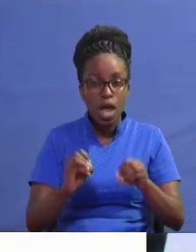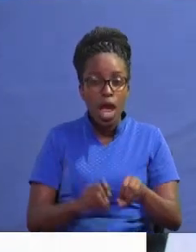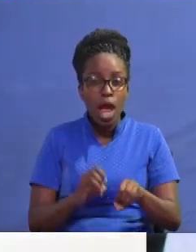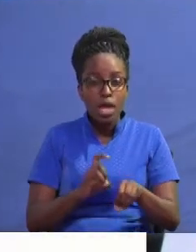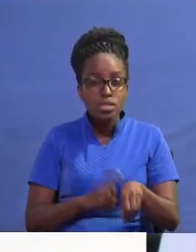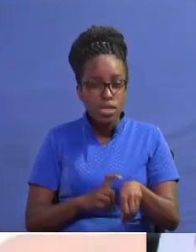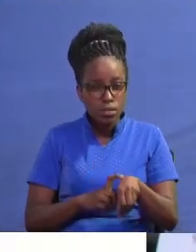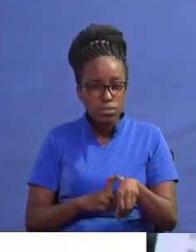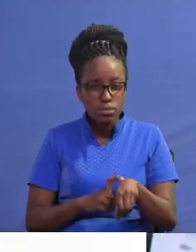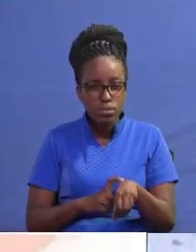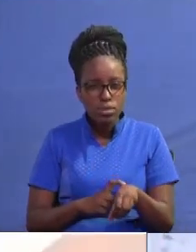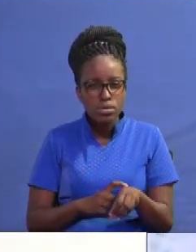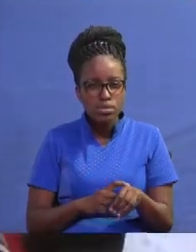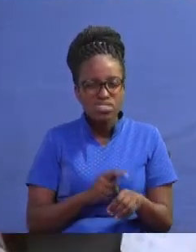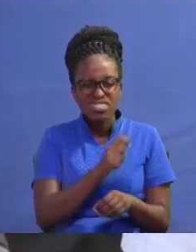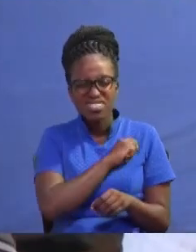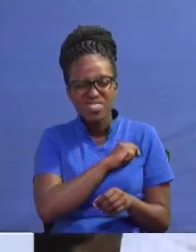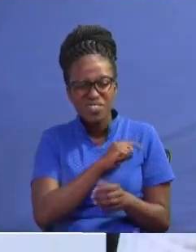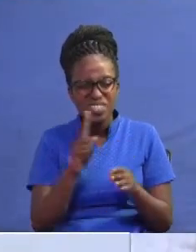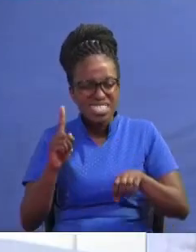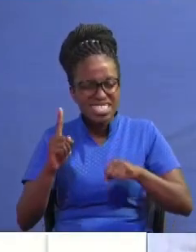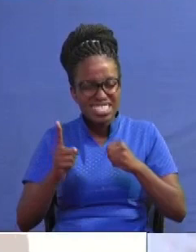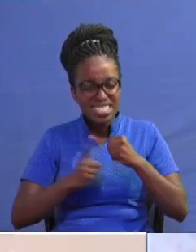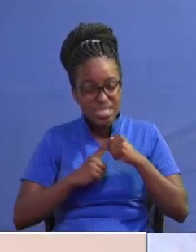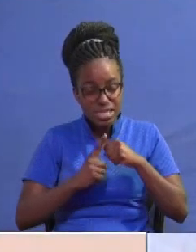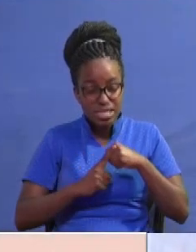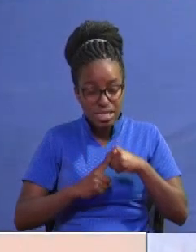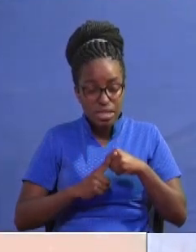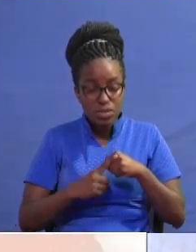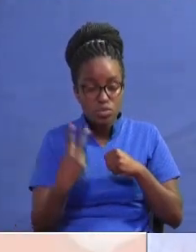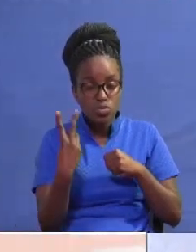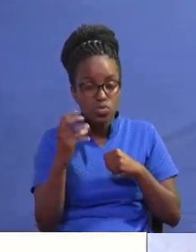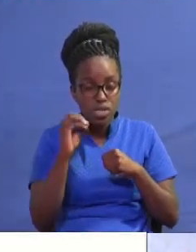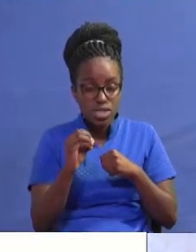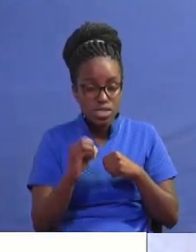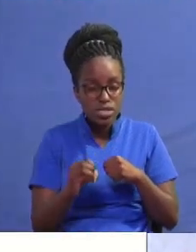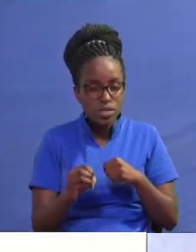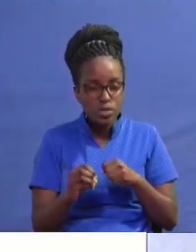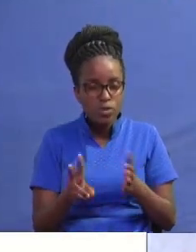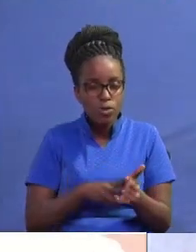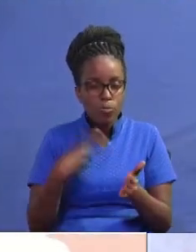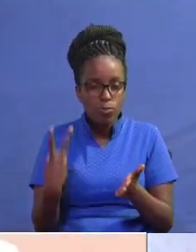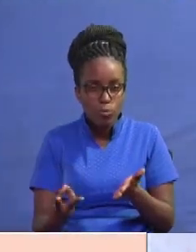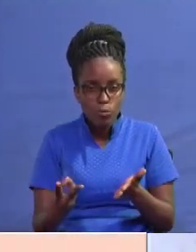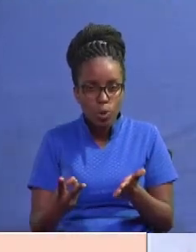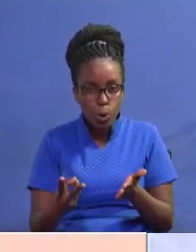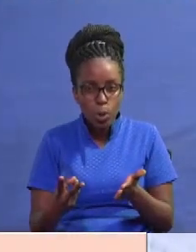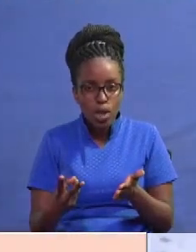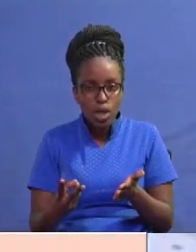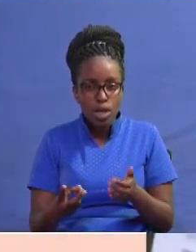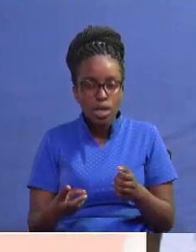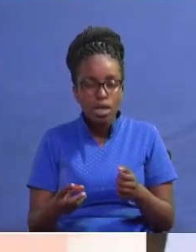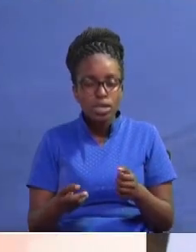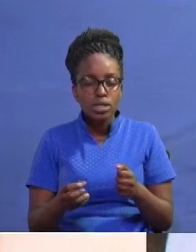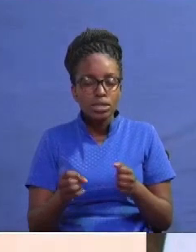we had that 6 toilets, now 20 of them they have sunk, so we are only left with the 16, and the 16 toilets are not